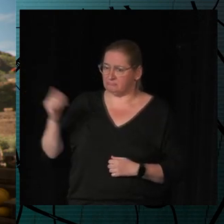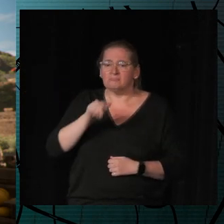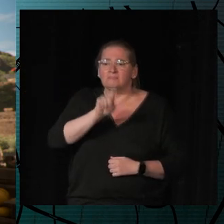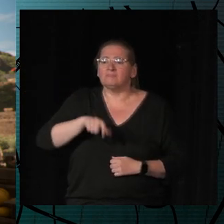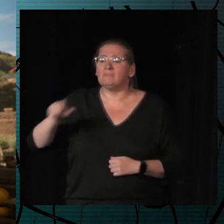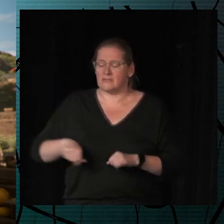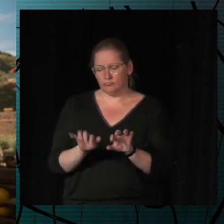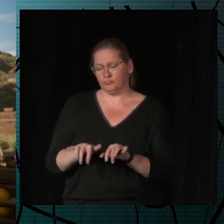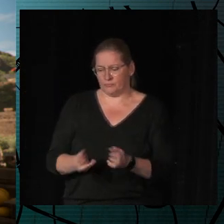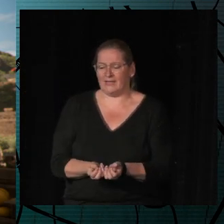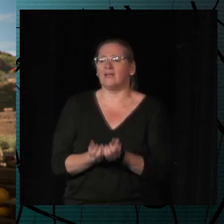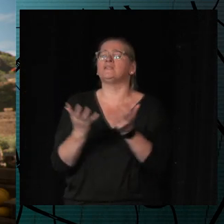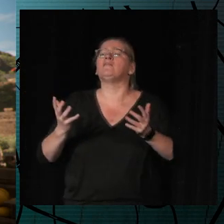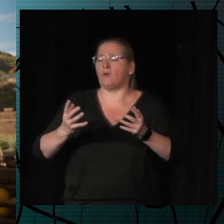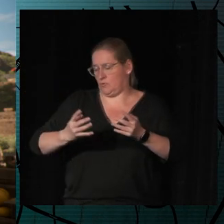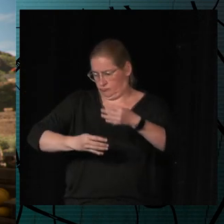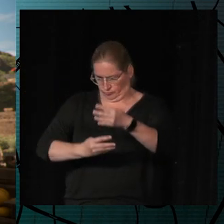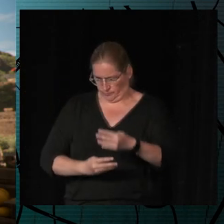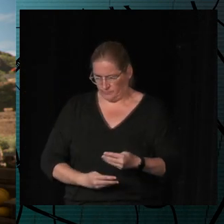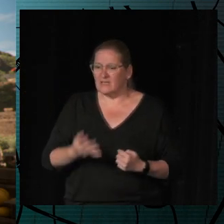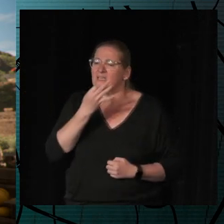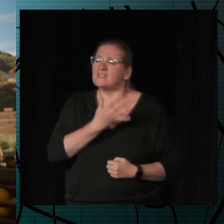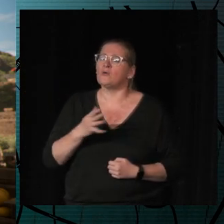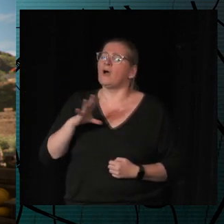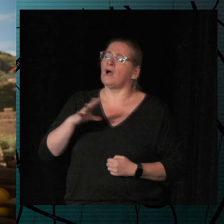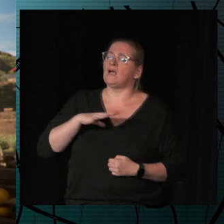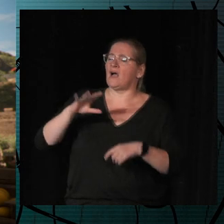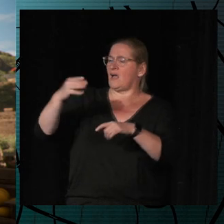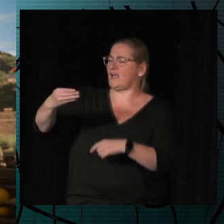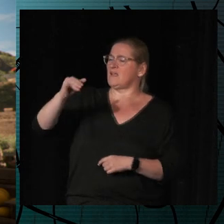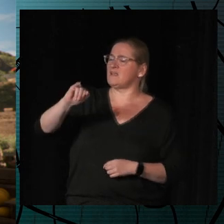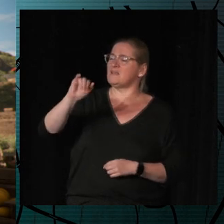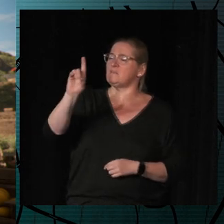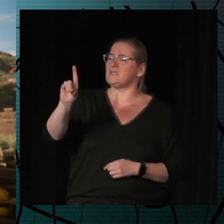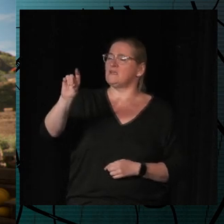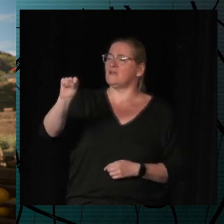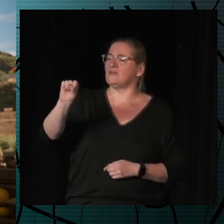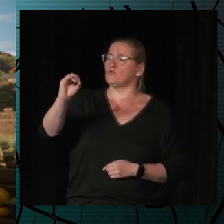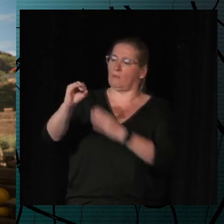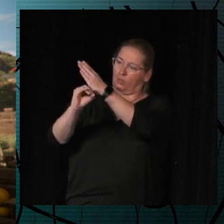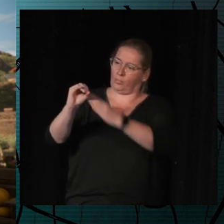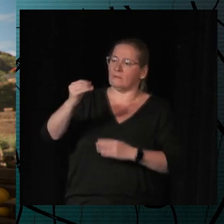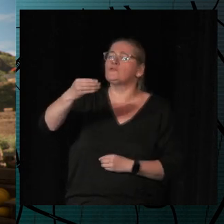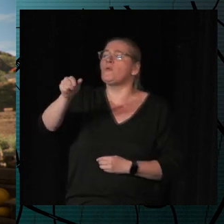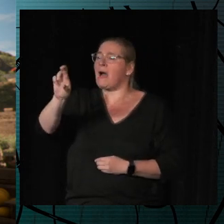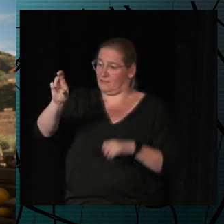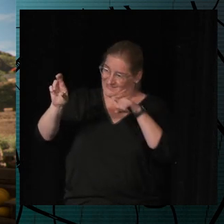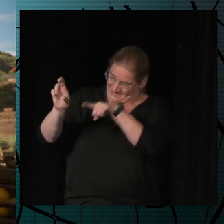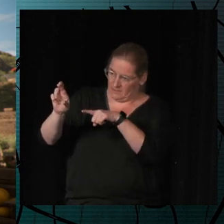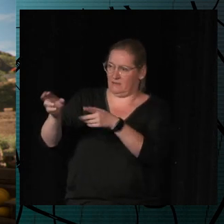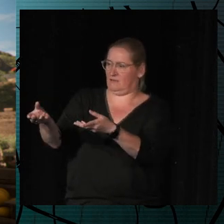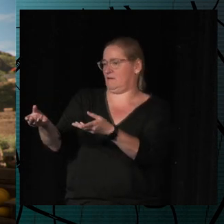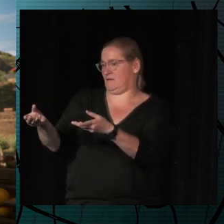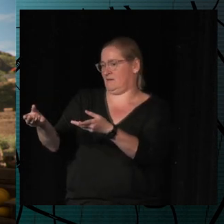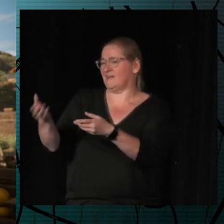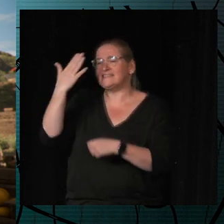déjà exprimé qu'il s'était plus ou moins influencé de de myth Somar évidemment qui fait un petit peu référence au niveau de l'horreur à la